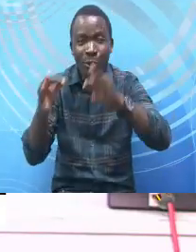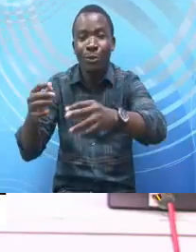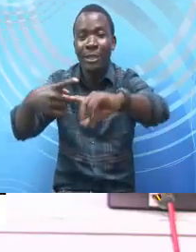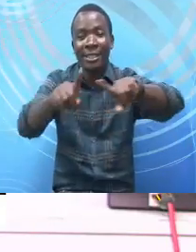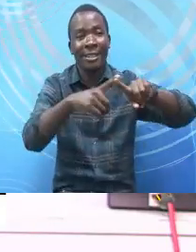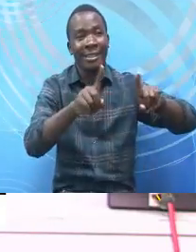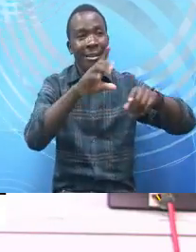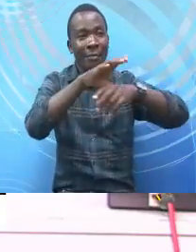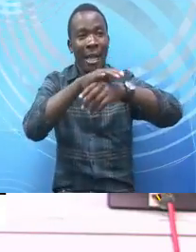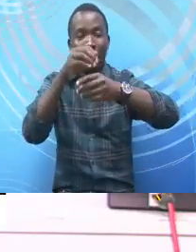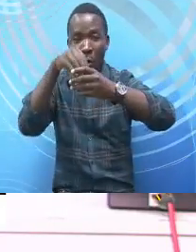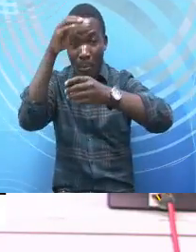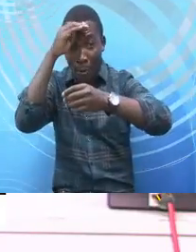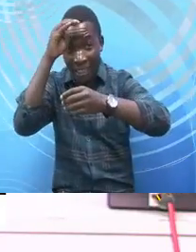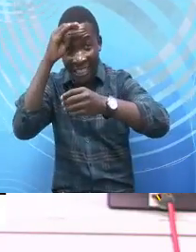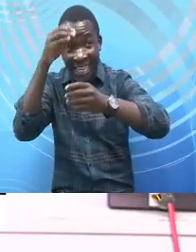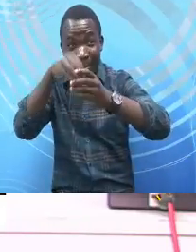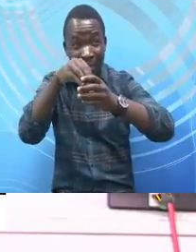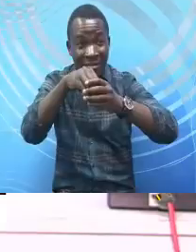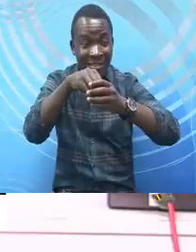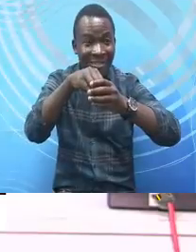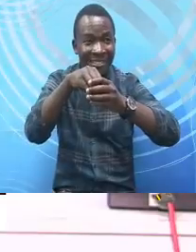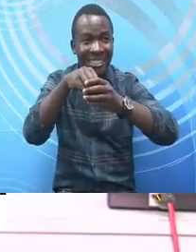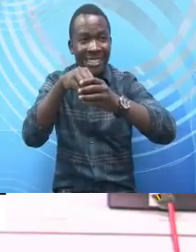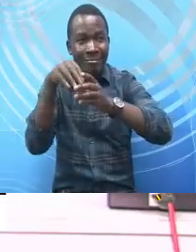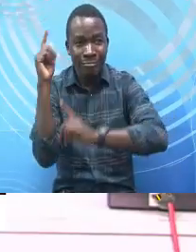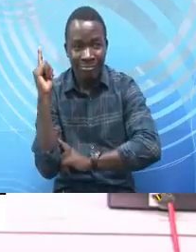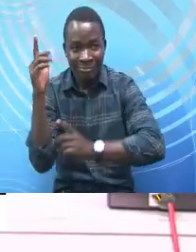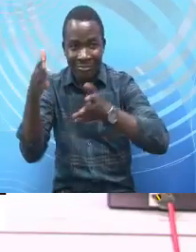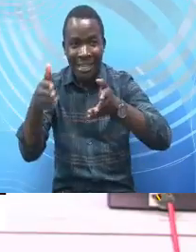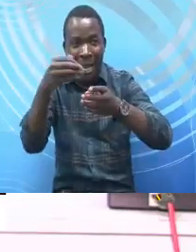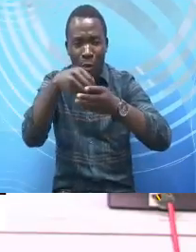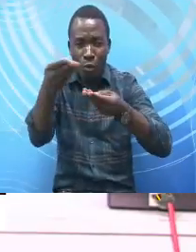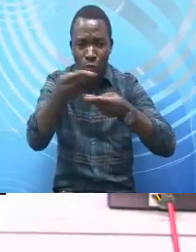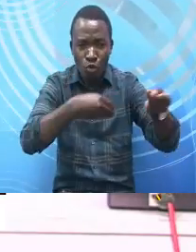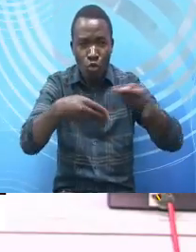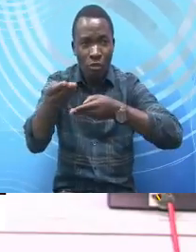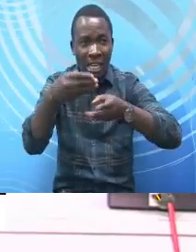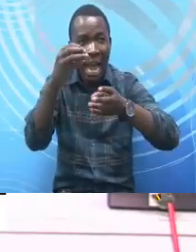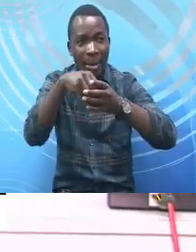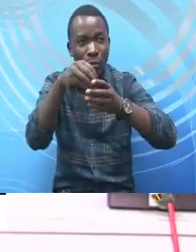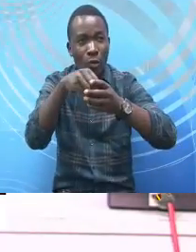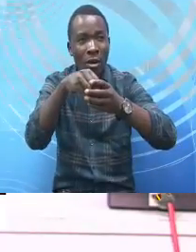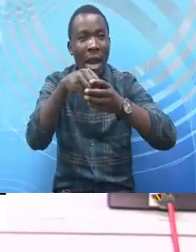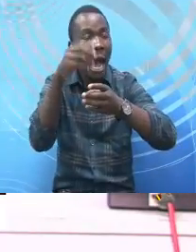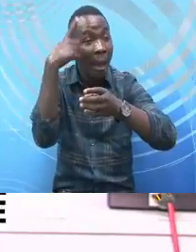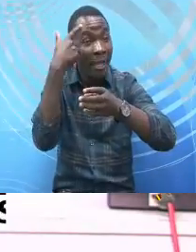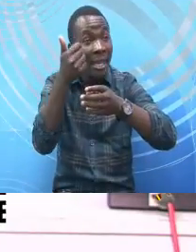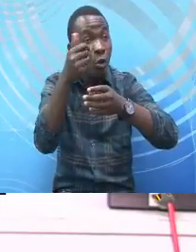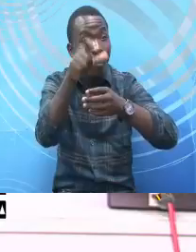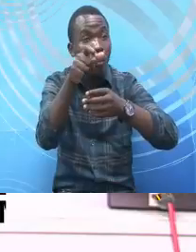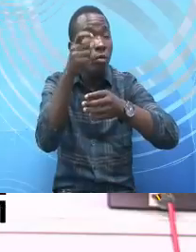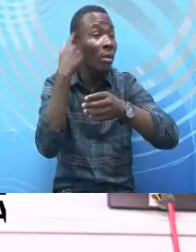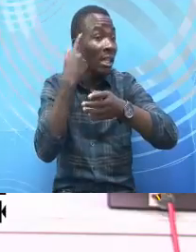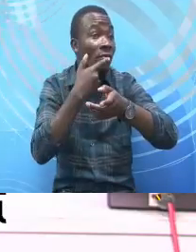yafashwe harimo polisi harimo za nyiragutabara harimo wa mucuruzi harimo wa muntu nawe amenye ko umuntu ufite umugabo